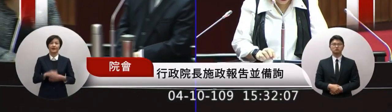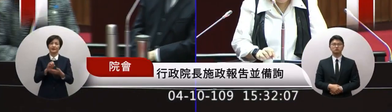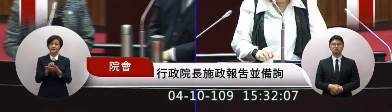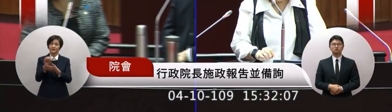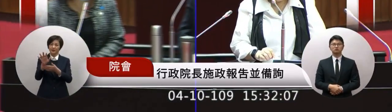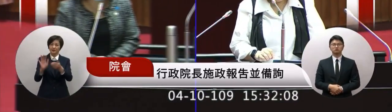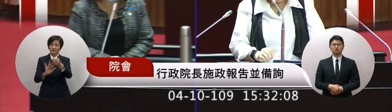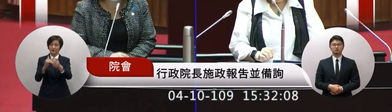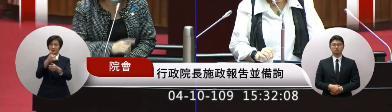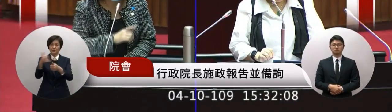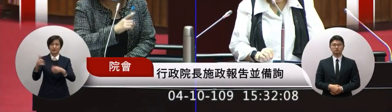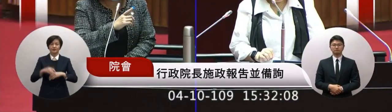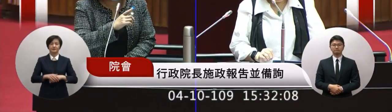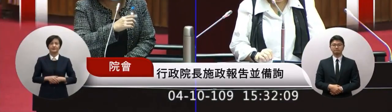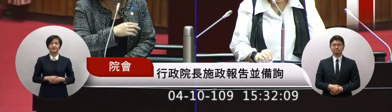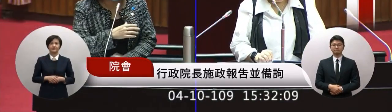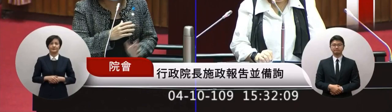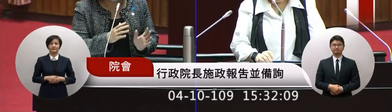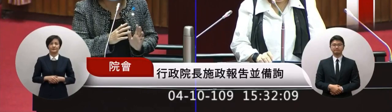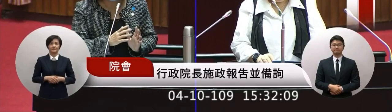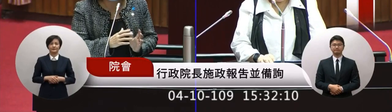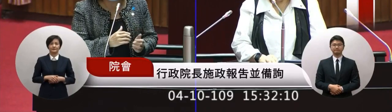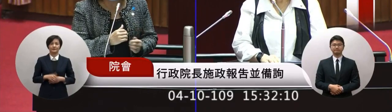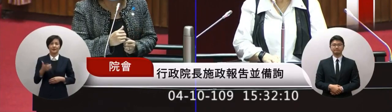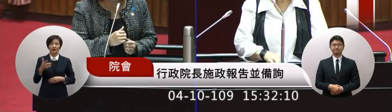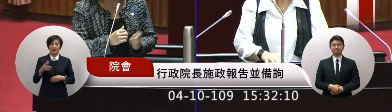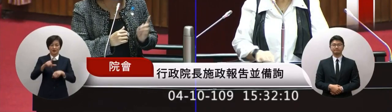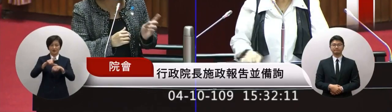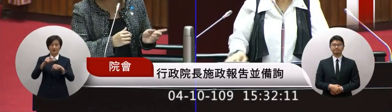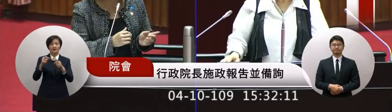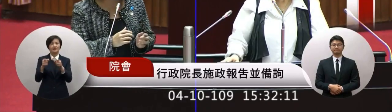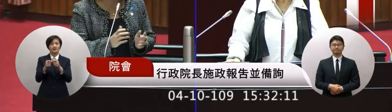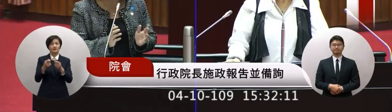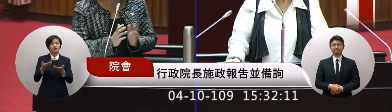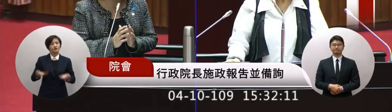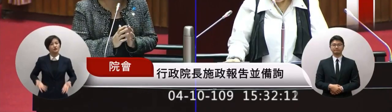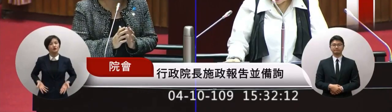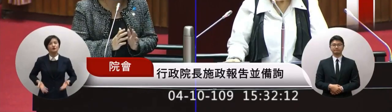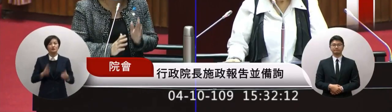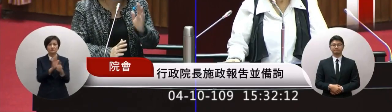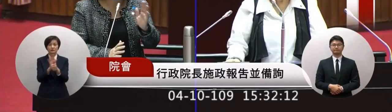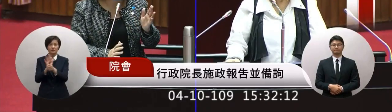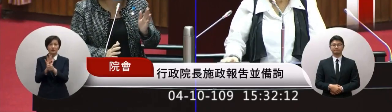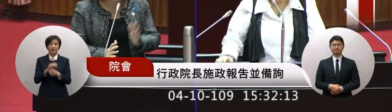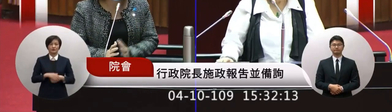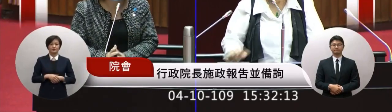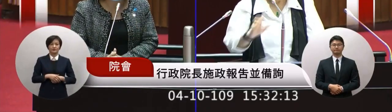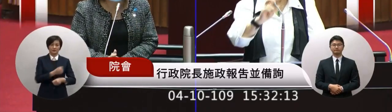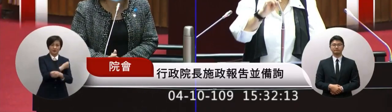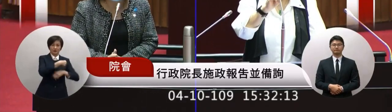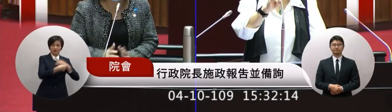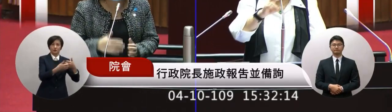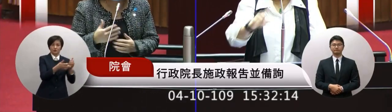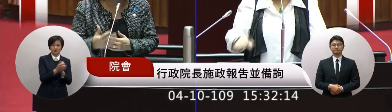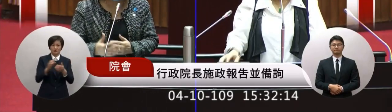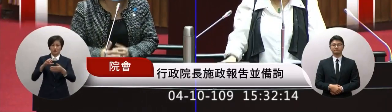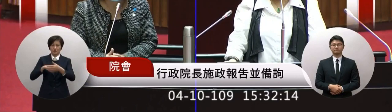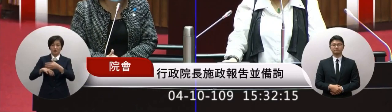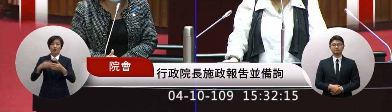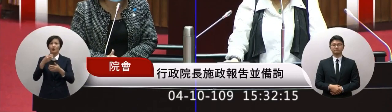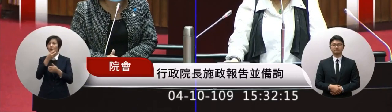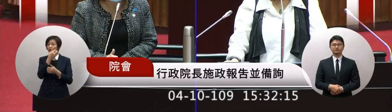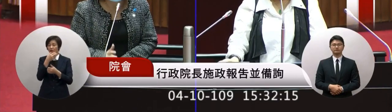哈，这个部分其实有关于那个喘息，就是我们劳动部跟卫福部之间哈，为了让我们的家庭看护工有这样